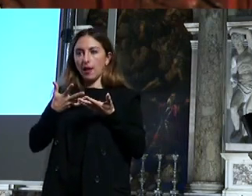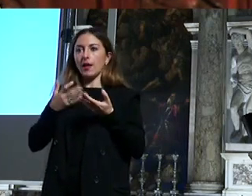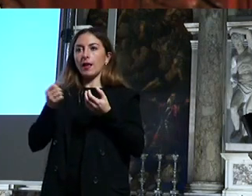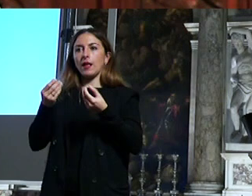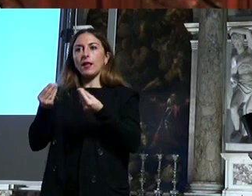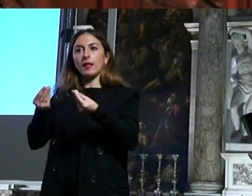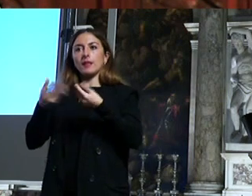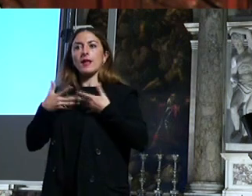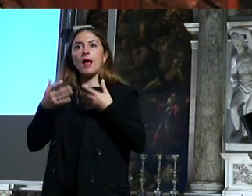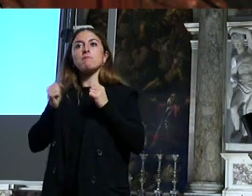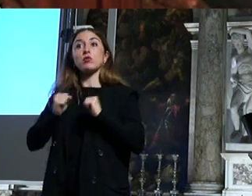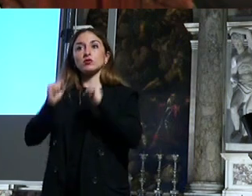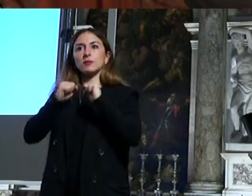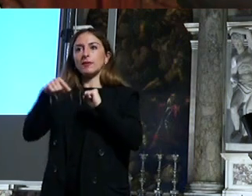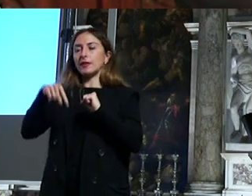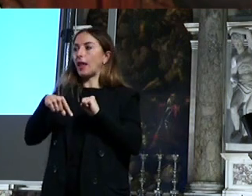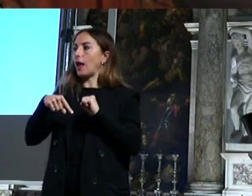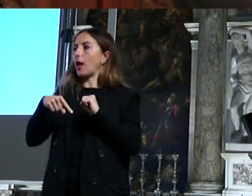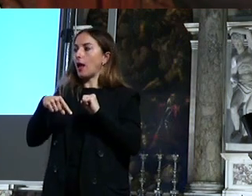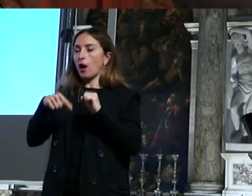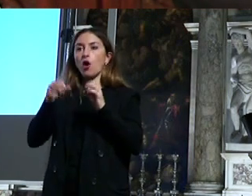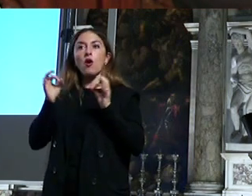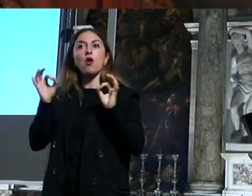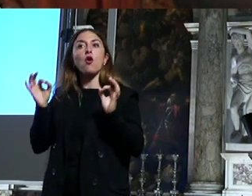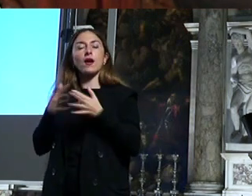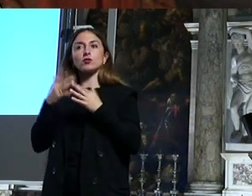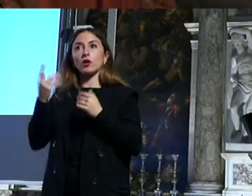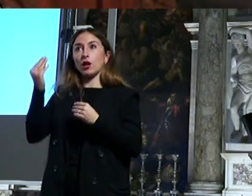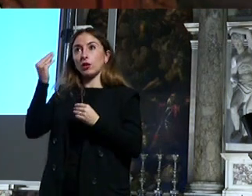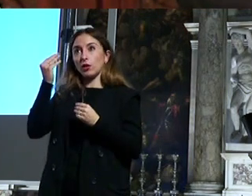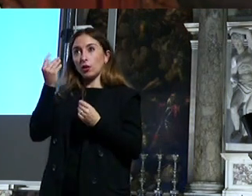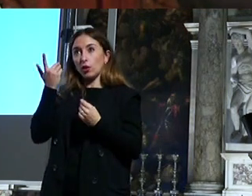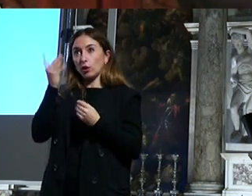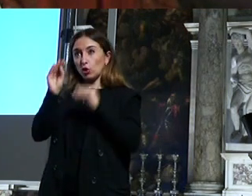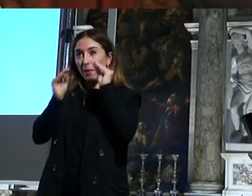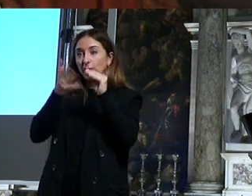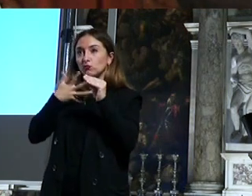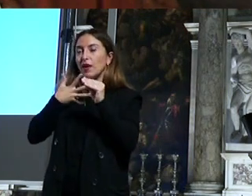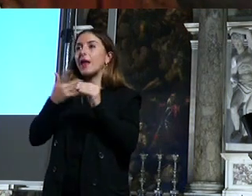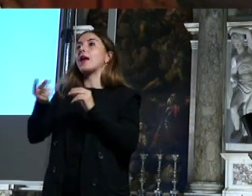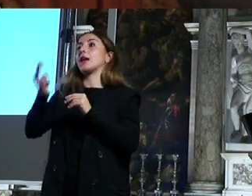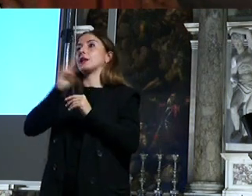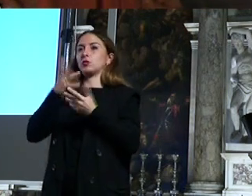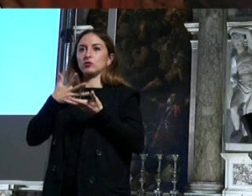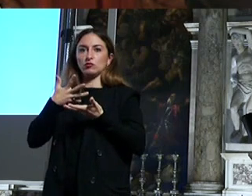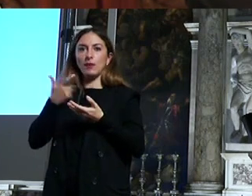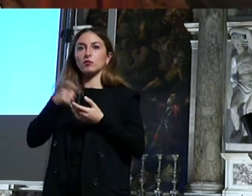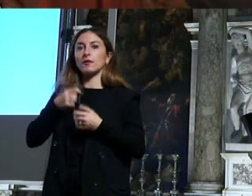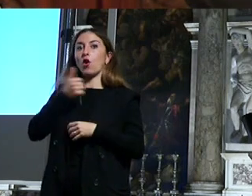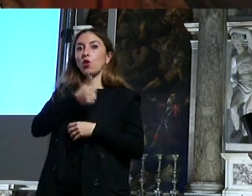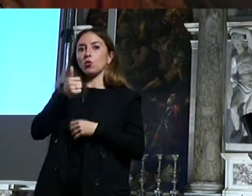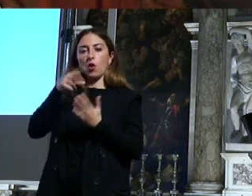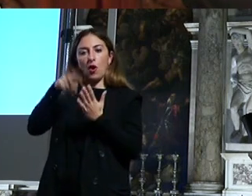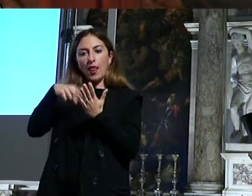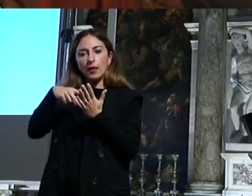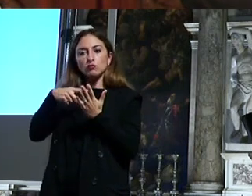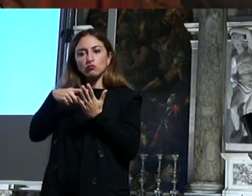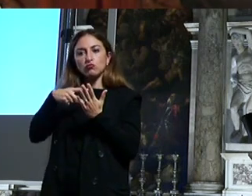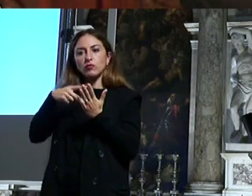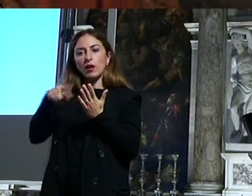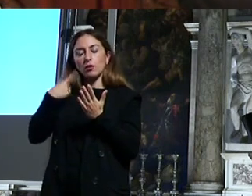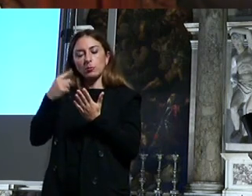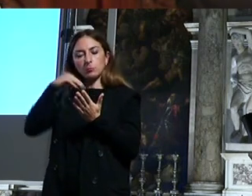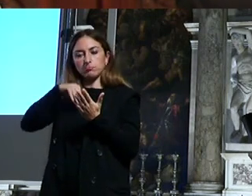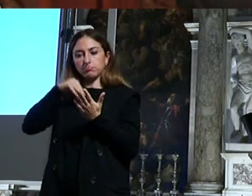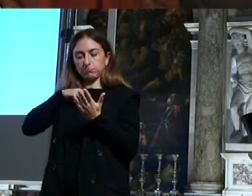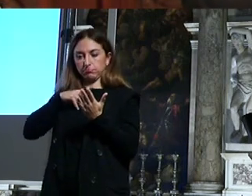occasione, se abbiamo delle domande, abbiamo la possibilità di avere risposte, perché noi ognuno legge e porta a casa quello che sente, però in